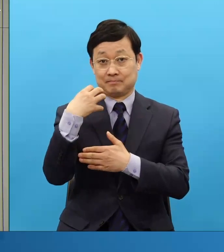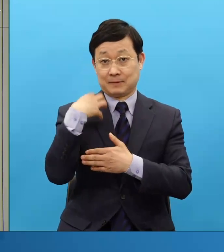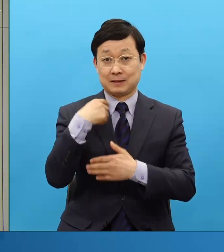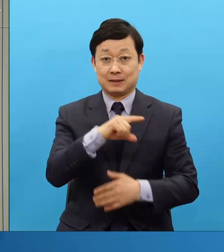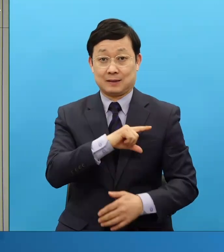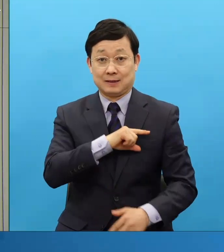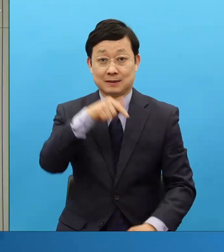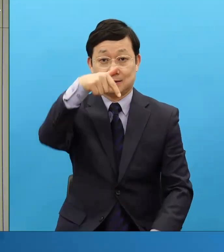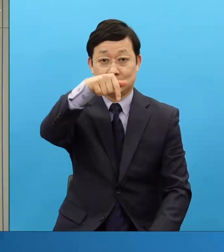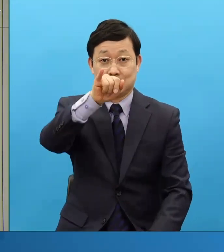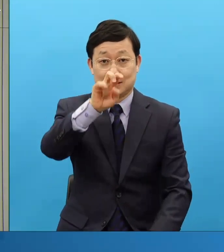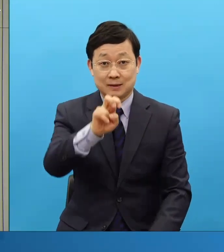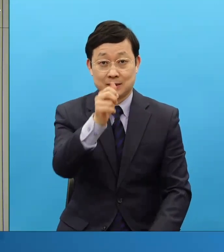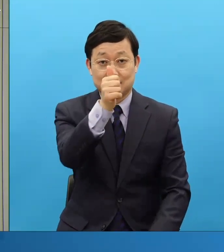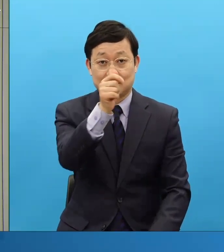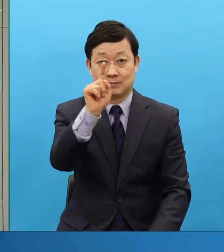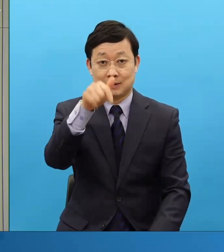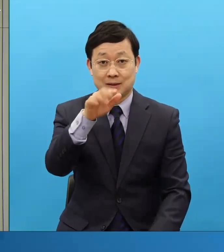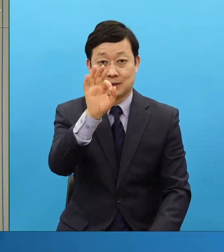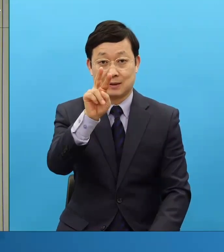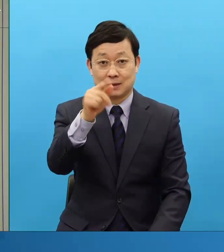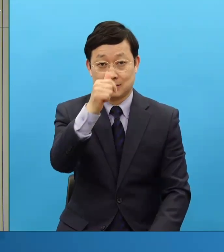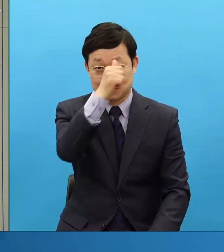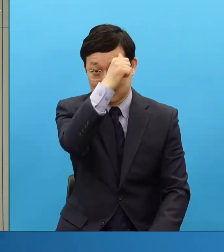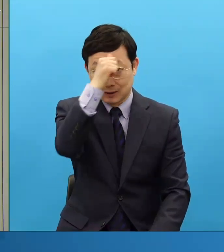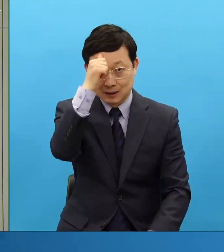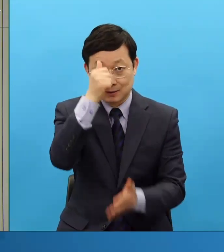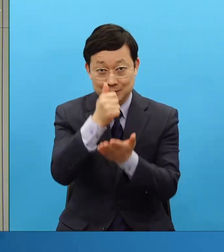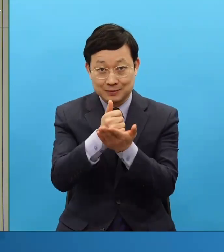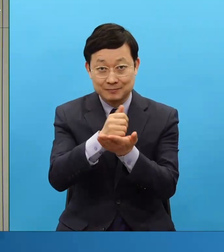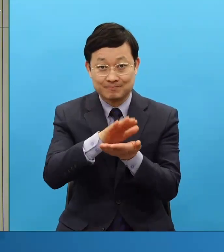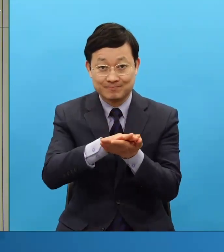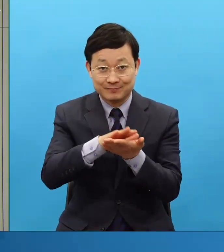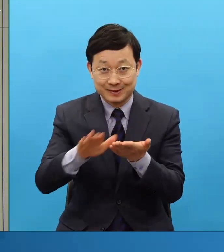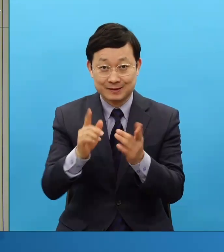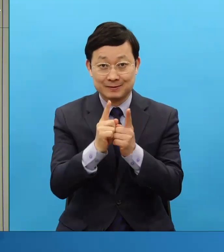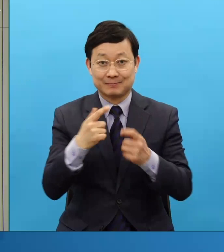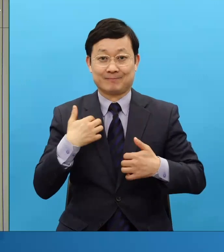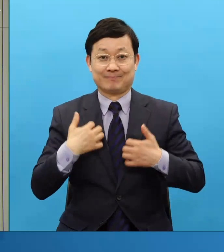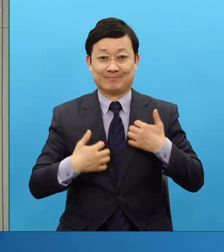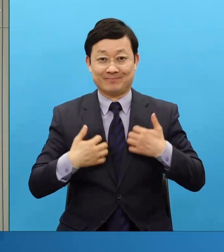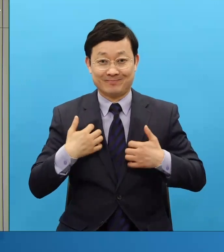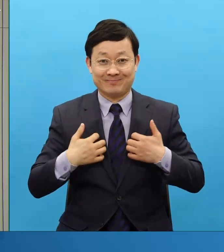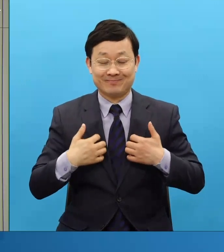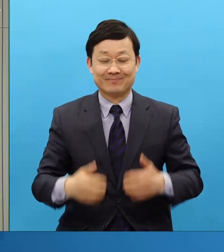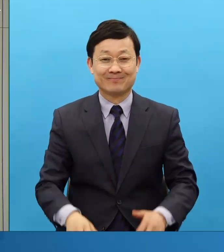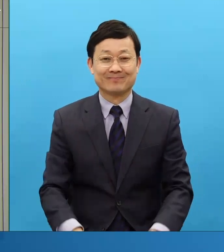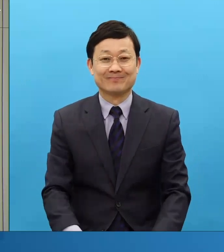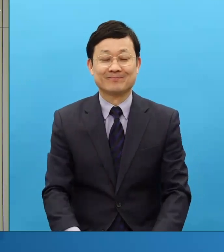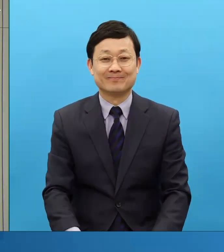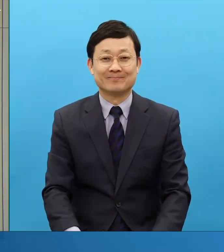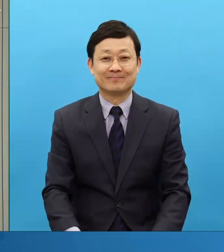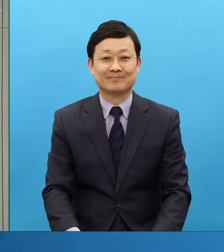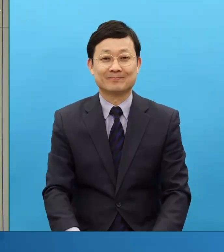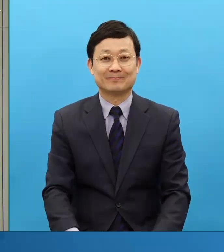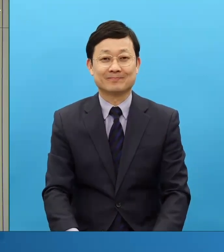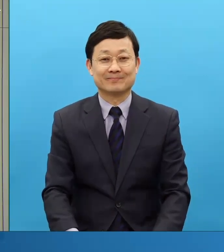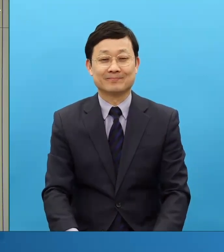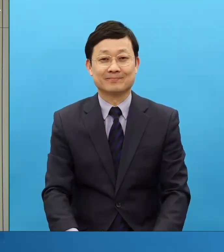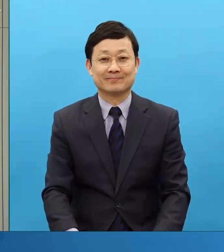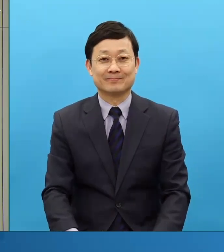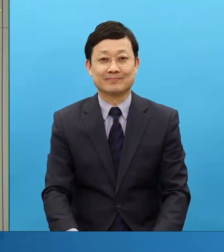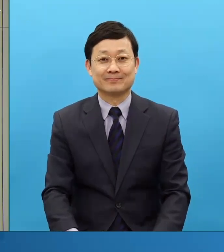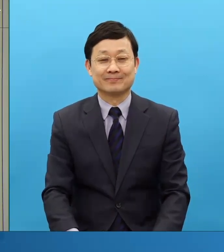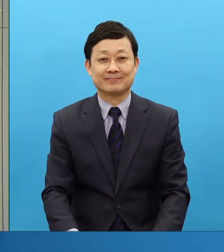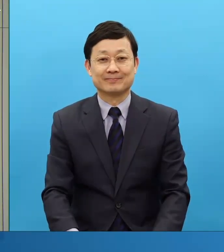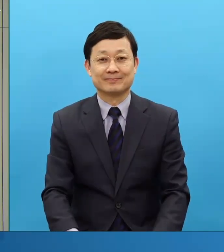김학연 장로입니다. Hello, I'm Elder Kim Hagyeon, serving at the Emmanuel Church and as the steering committee chairperson of the Church Officers Graduate School.